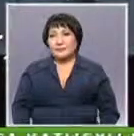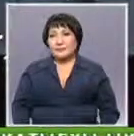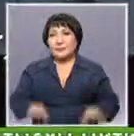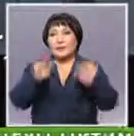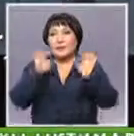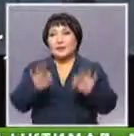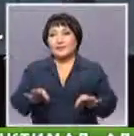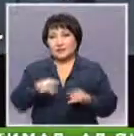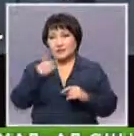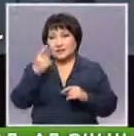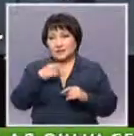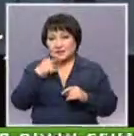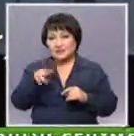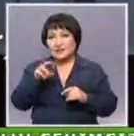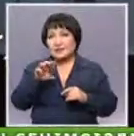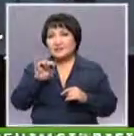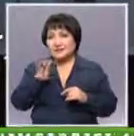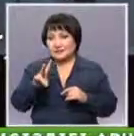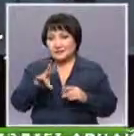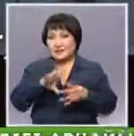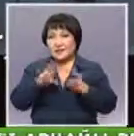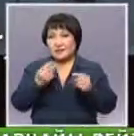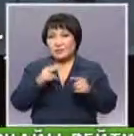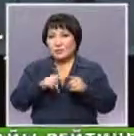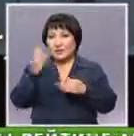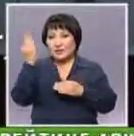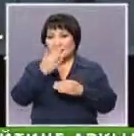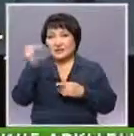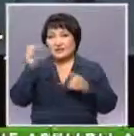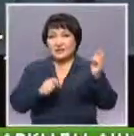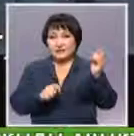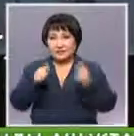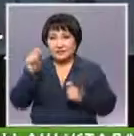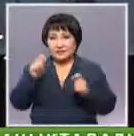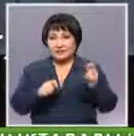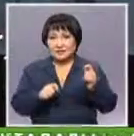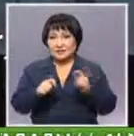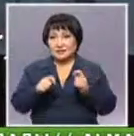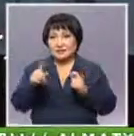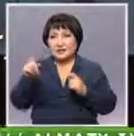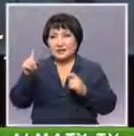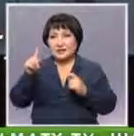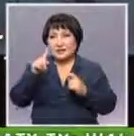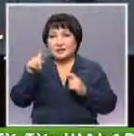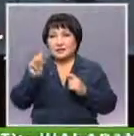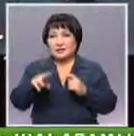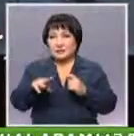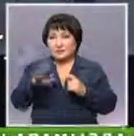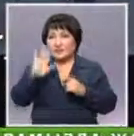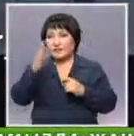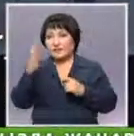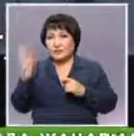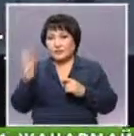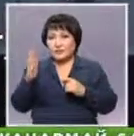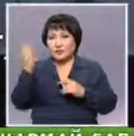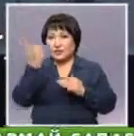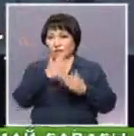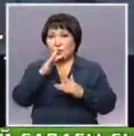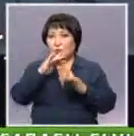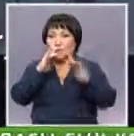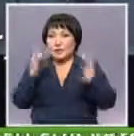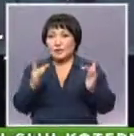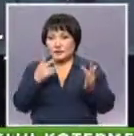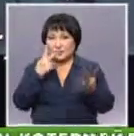Дұрыс айтасың, Дастан. Жалпы бұл кинофестивальде батыс және шығыс кино көпірі көрсетілетін болады. Ашып